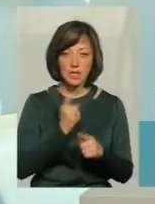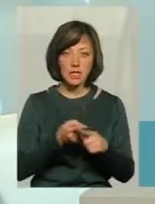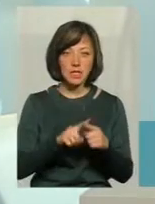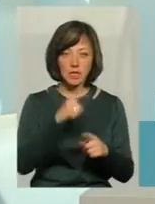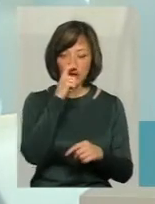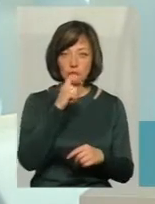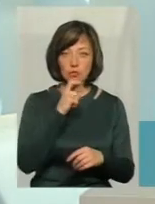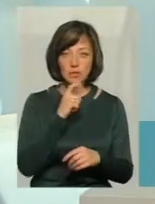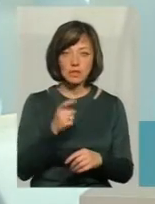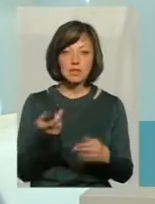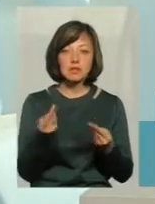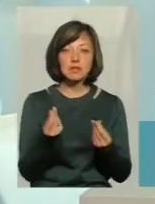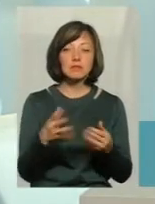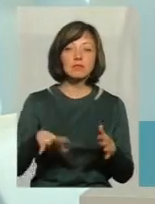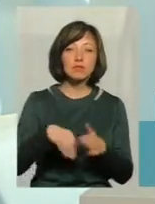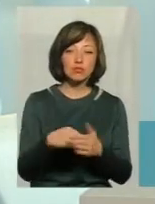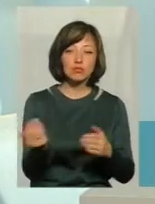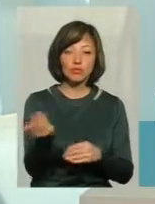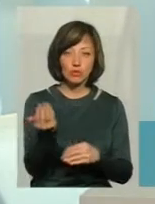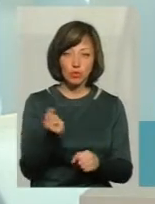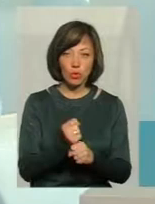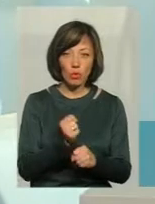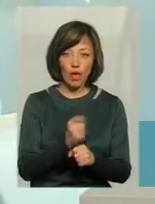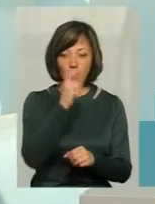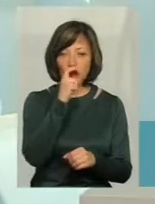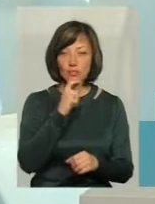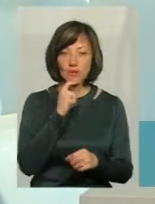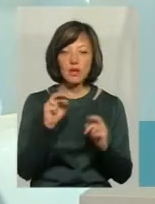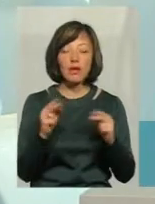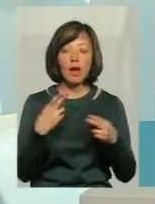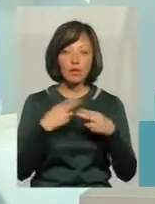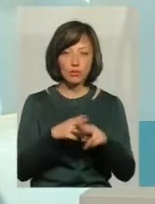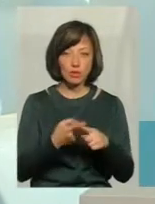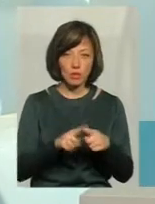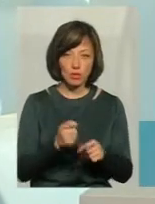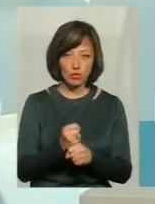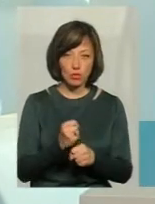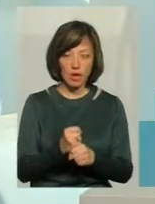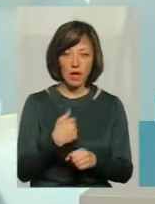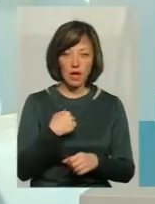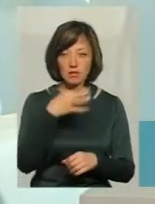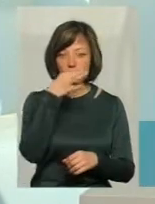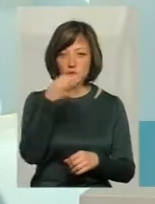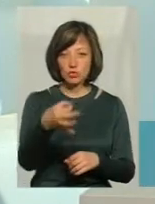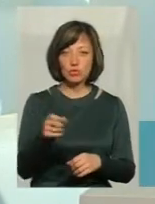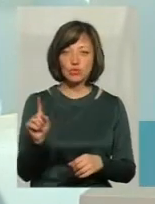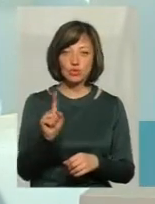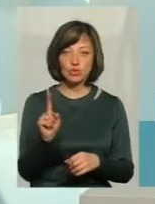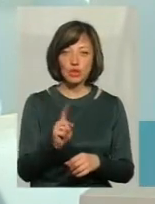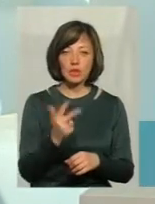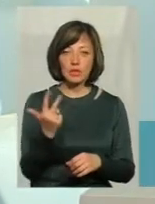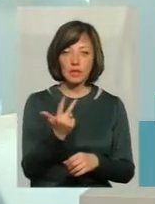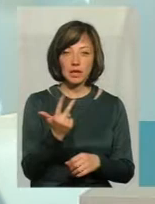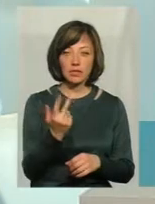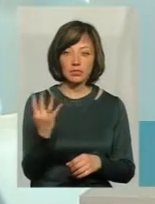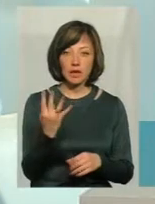зрозуміло, за які кошти це буде зроблено, і не зрозуміло також, як технологічно це буде зроблено. Я вже зауважу про те, що 3-4 блоки